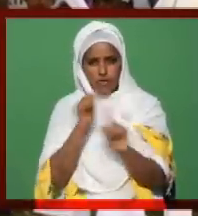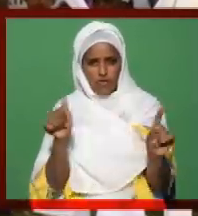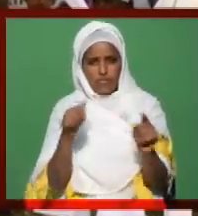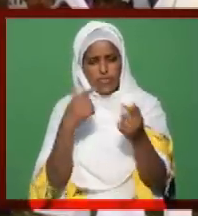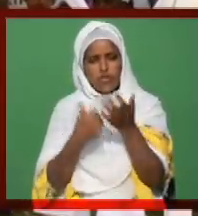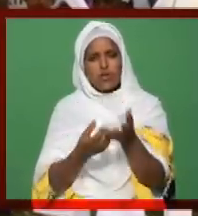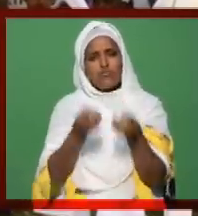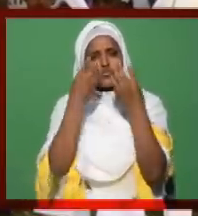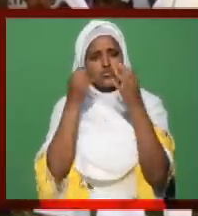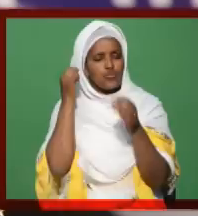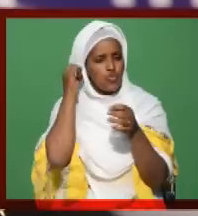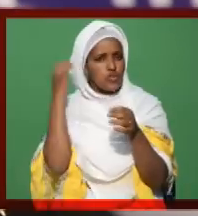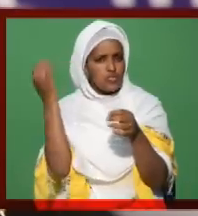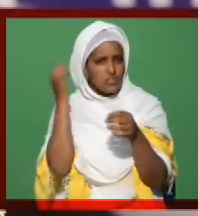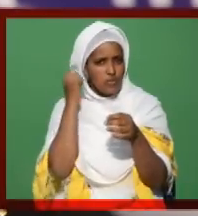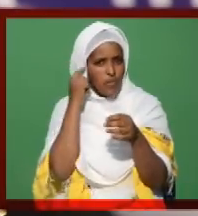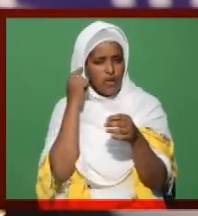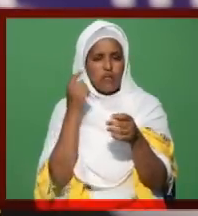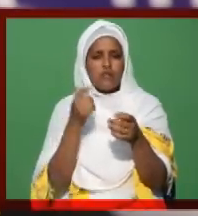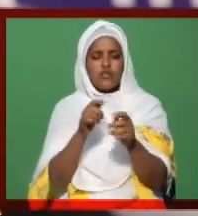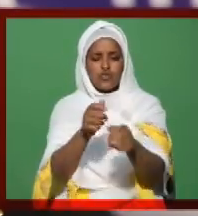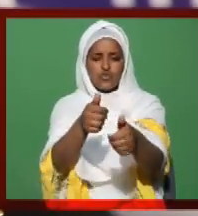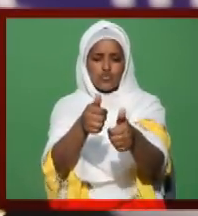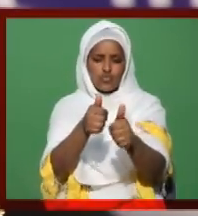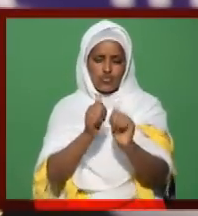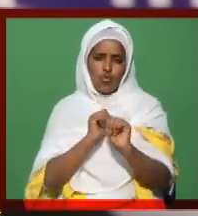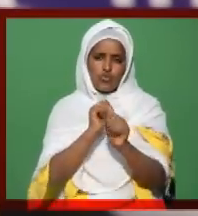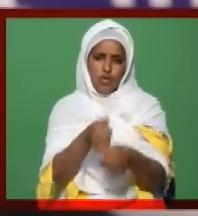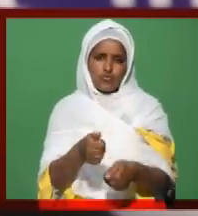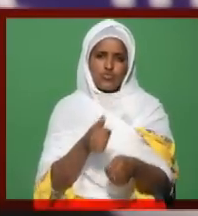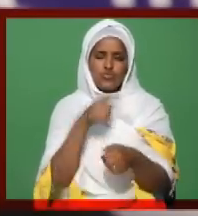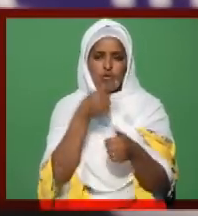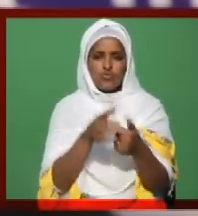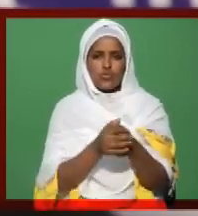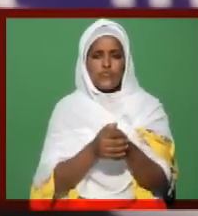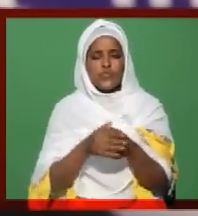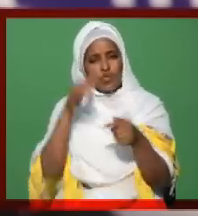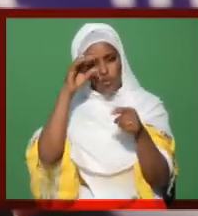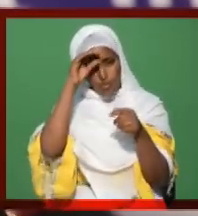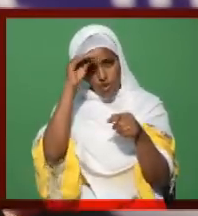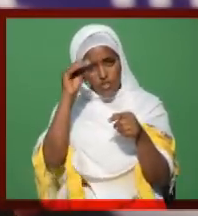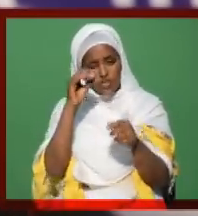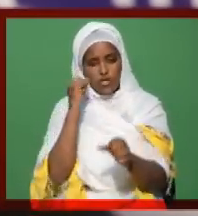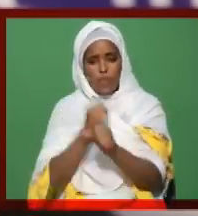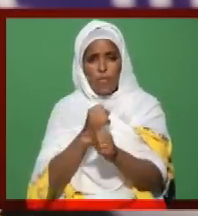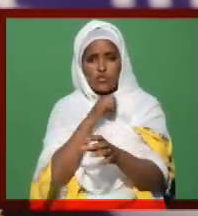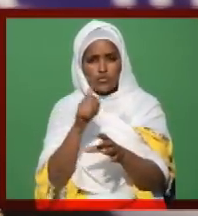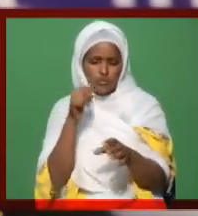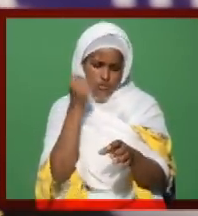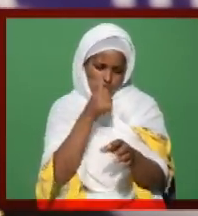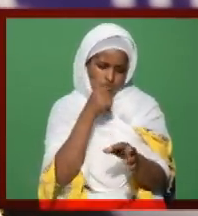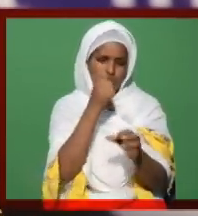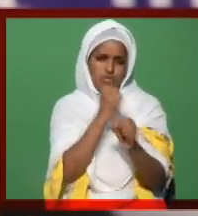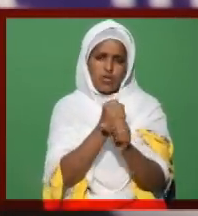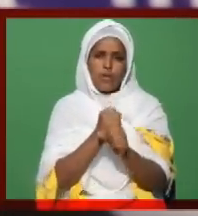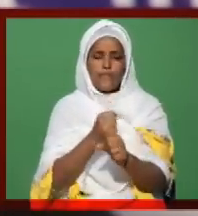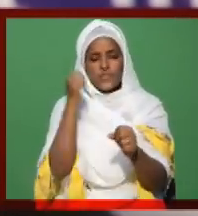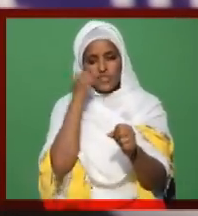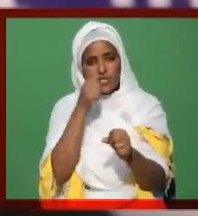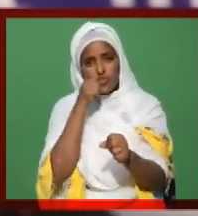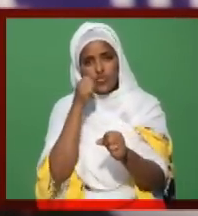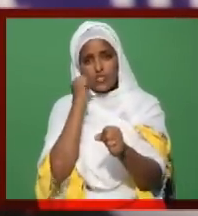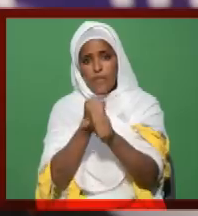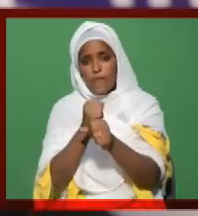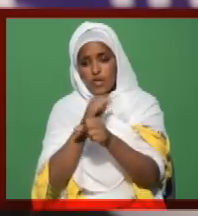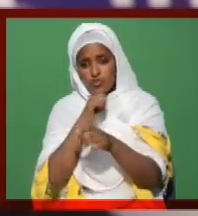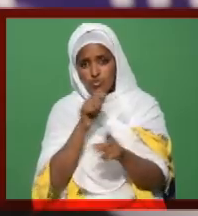سمال متى مقدس ستو تاتشو يعني وندو كم ما يسرطون سيتو تسرالو سيتو كم ما يسرطون